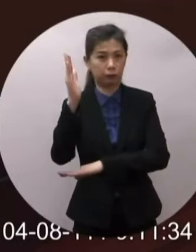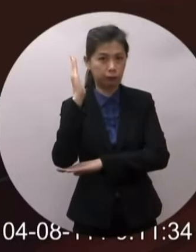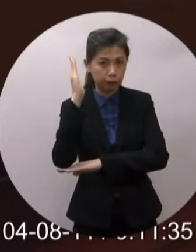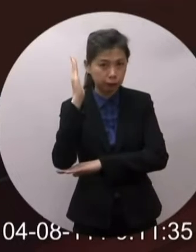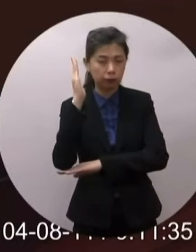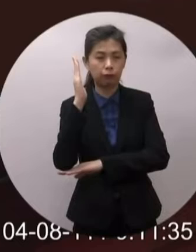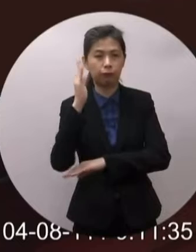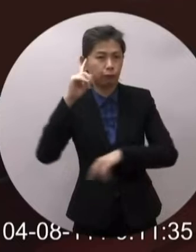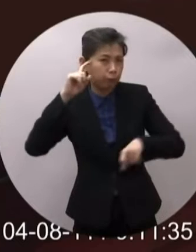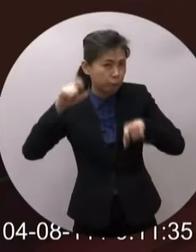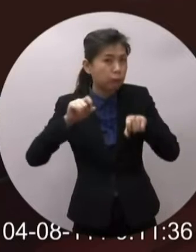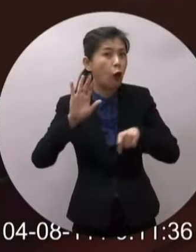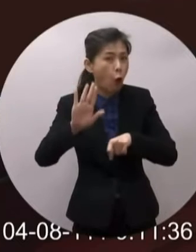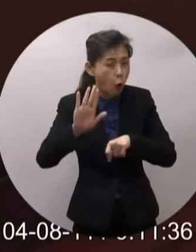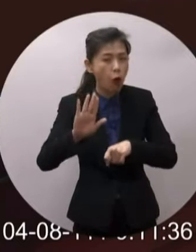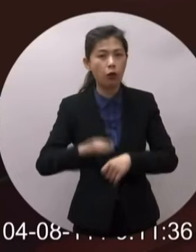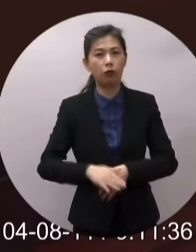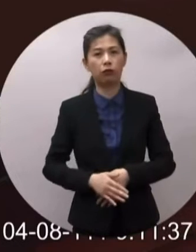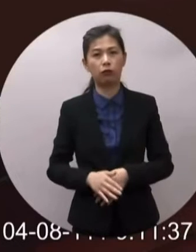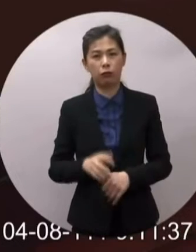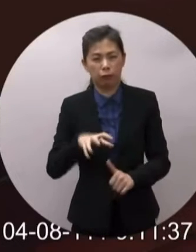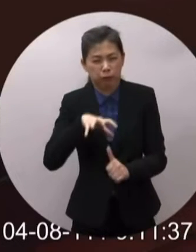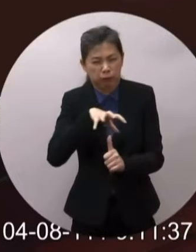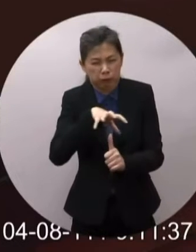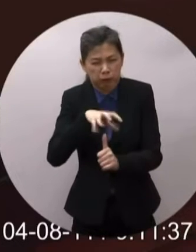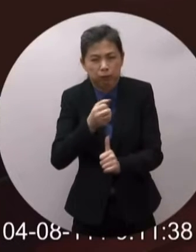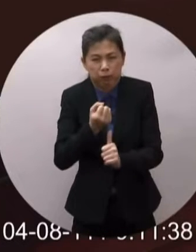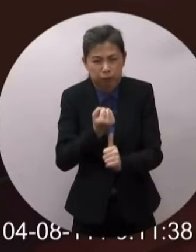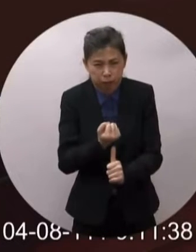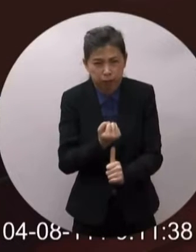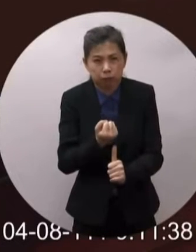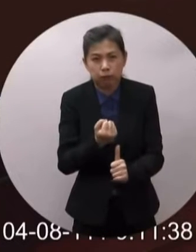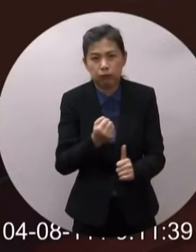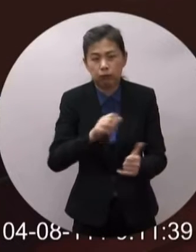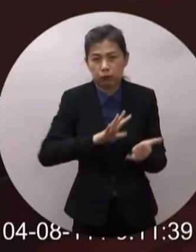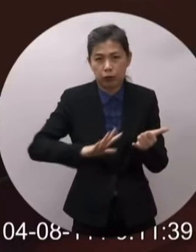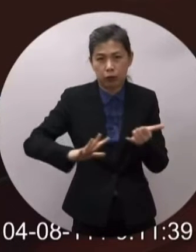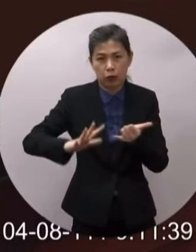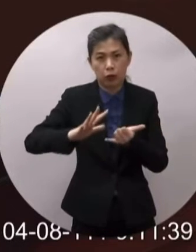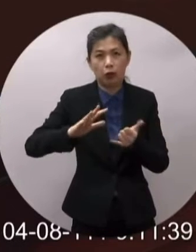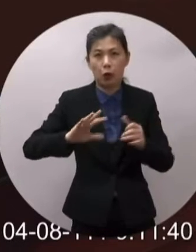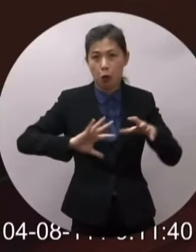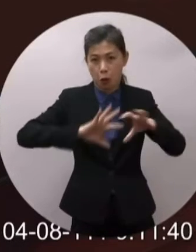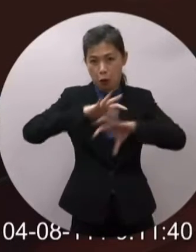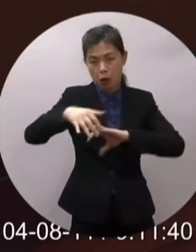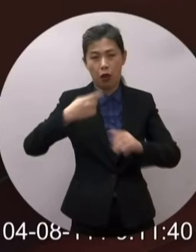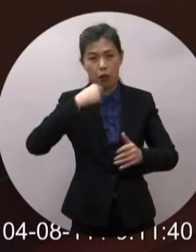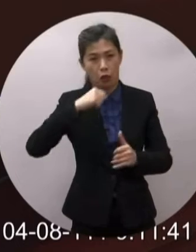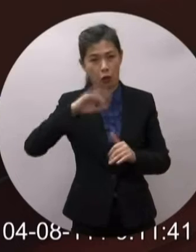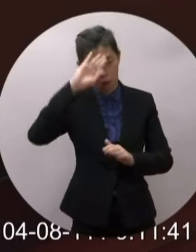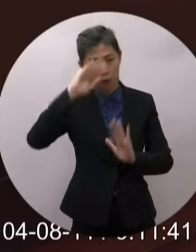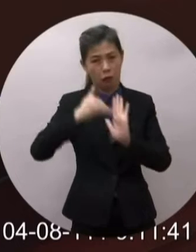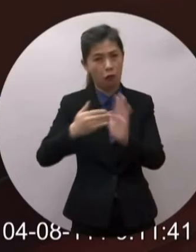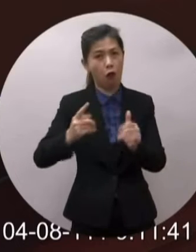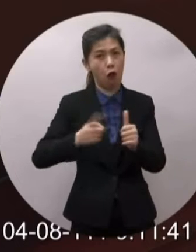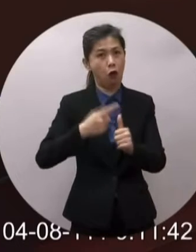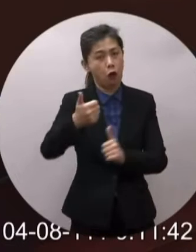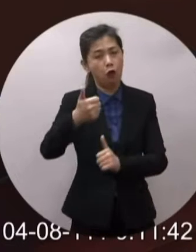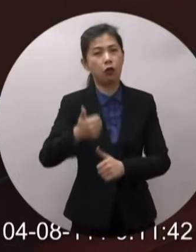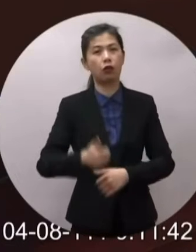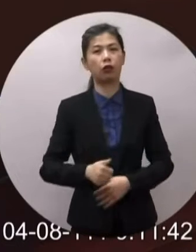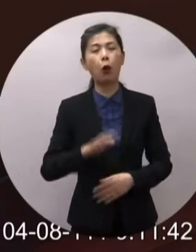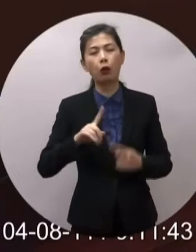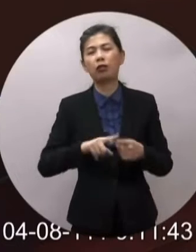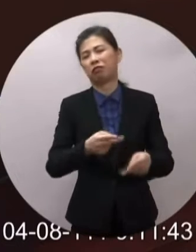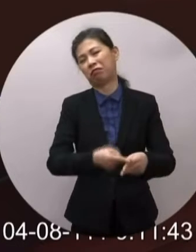套完整的策略，才能把疫情控制住，甚至是全世界的第一名。这些话当然还是有人